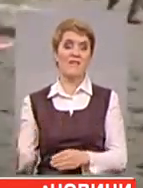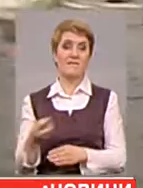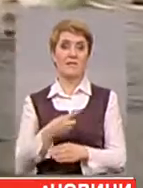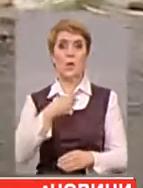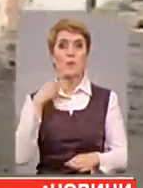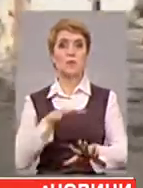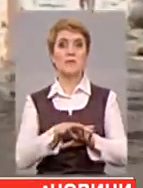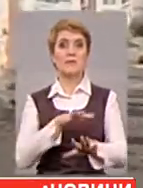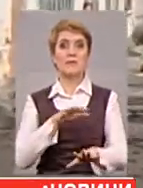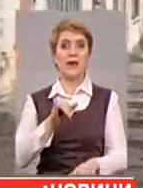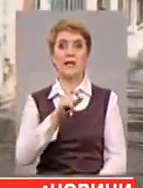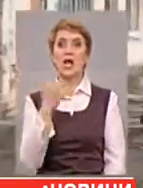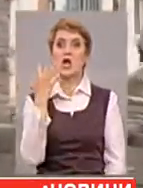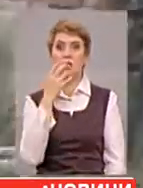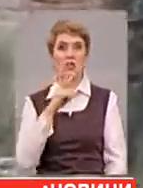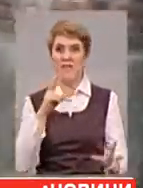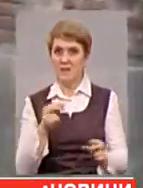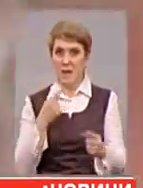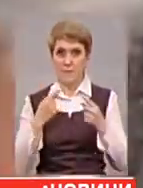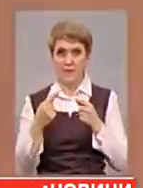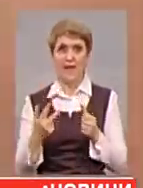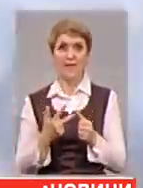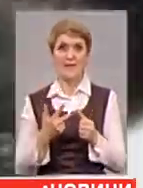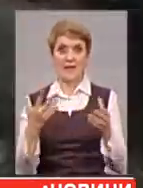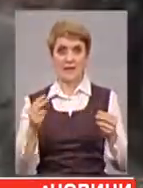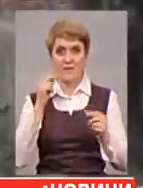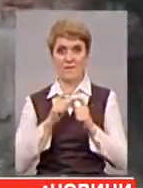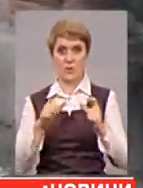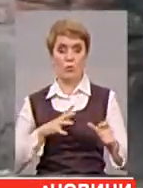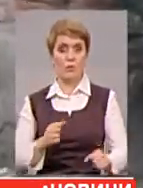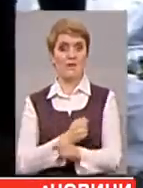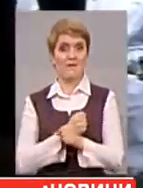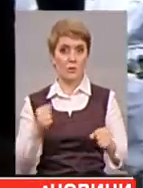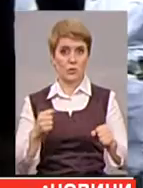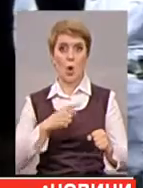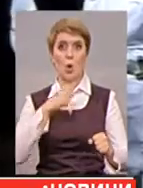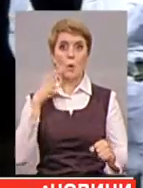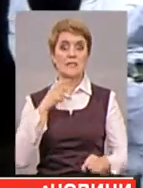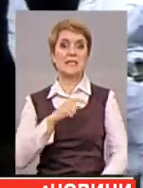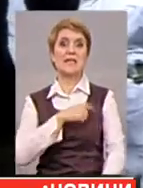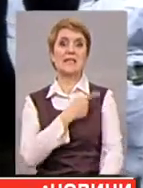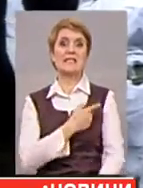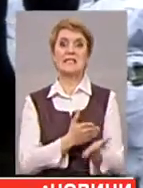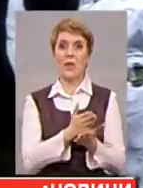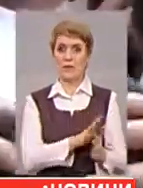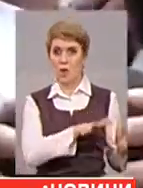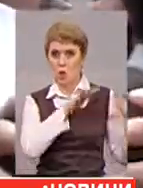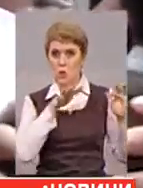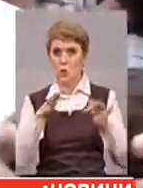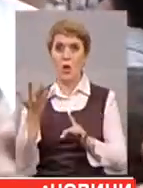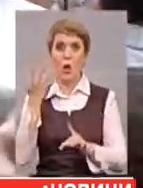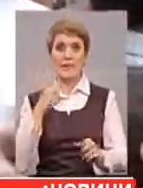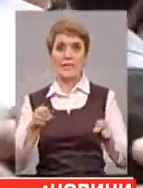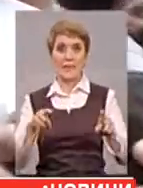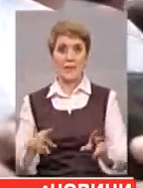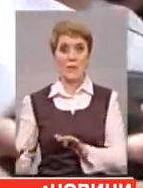війська із Чечні. Після невдалих переговорів на третій день у школі стався вибух, і російські силовики пішли на штурм. Під час спецоперації,